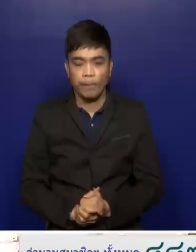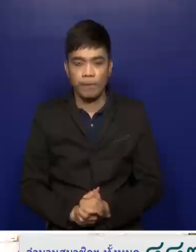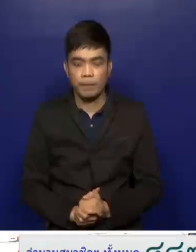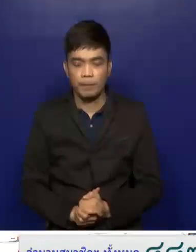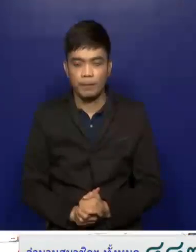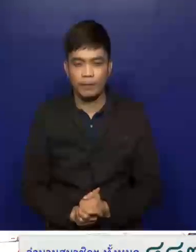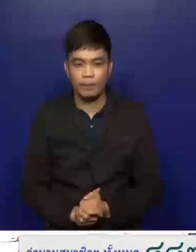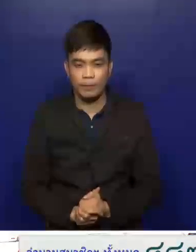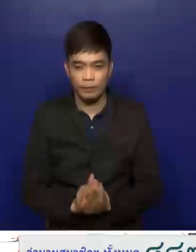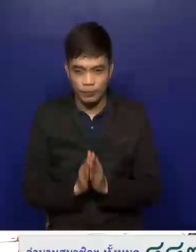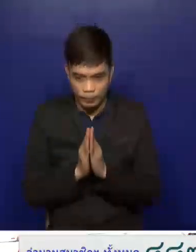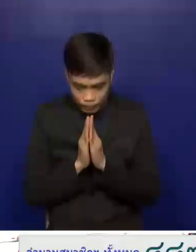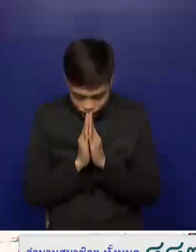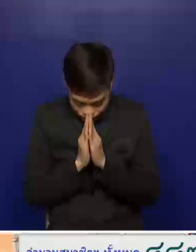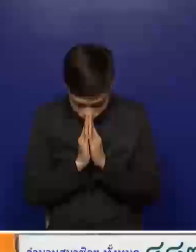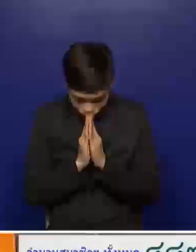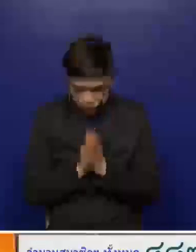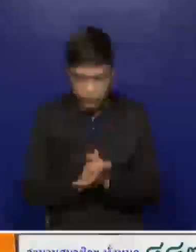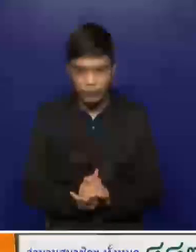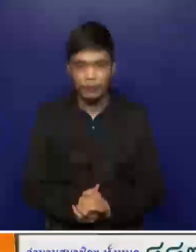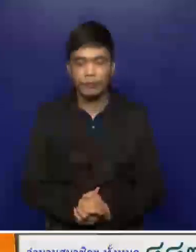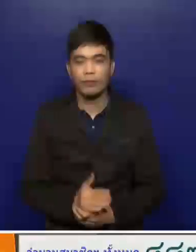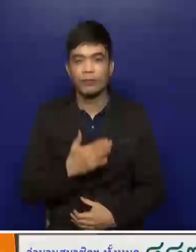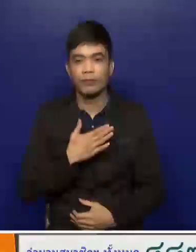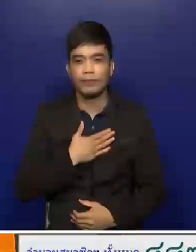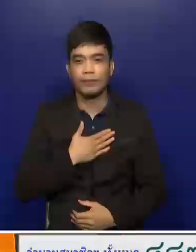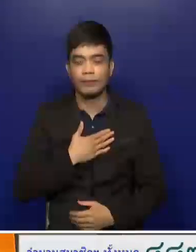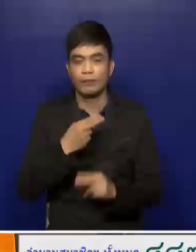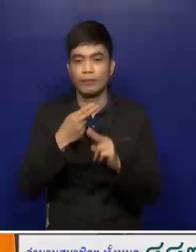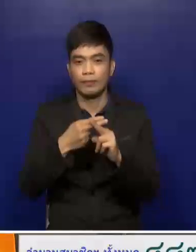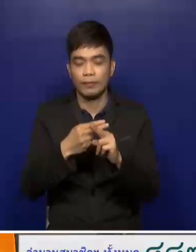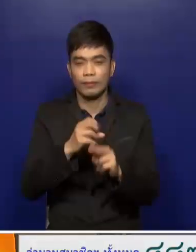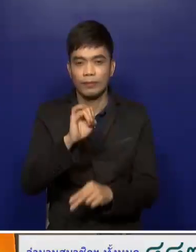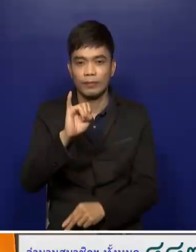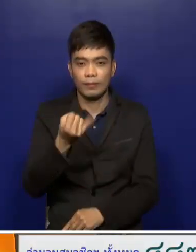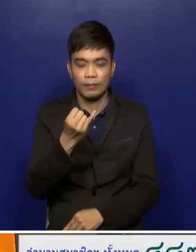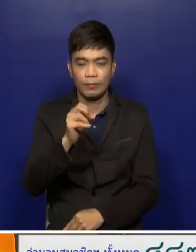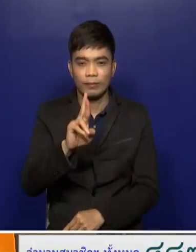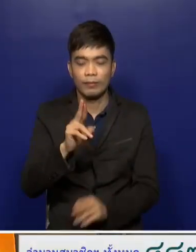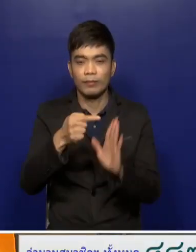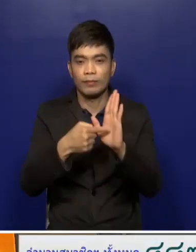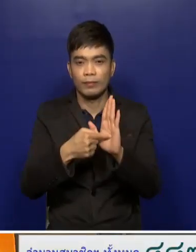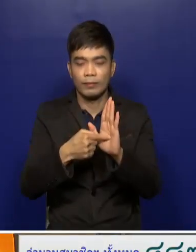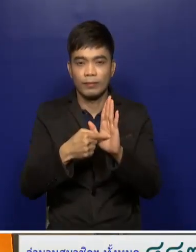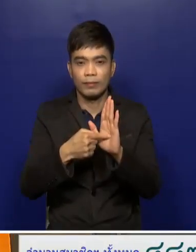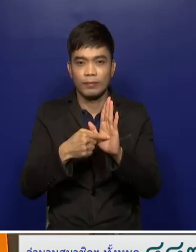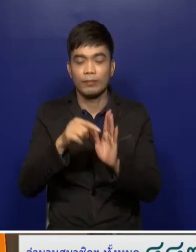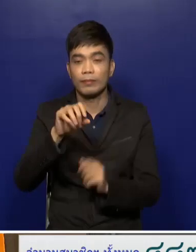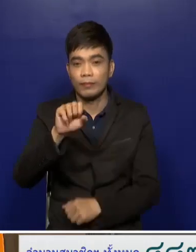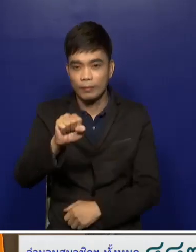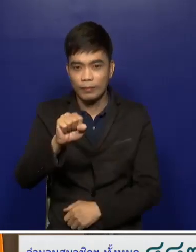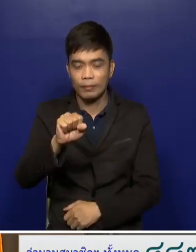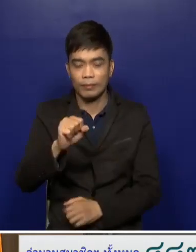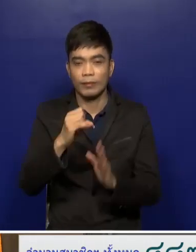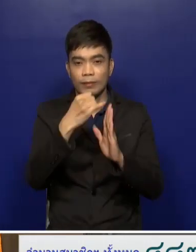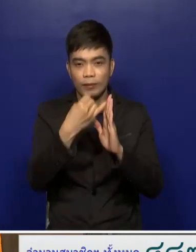กราบเรียนท่านประธานสภาที่เคารพกระผมนายจรัสคุ้มไข่น้ำสมาชิกสภาผู้แทนราษฎรจังหวัดชล